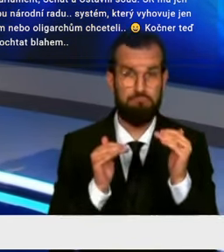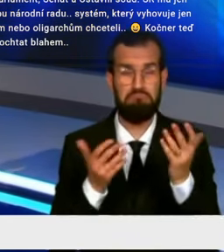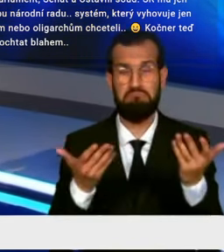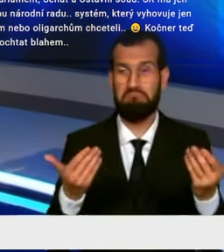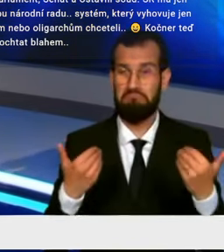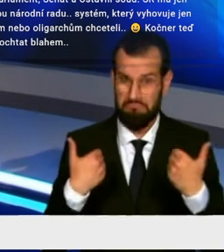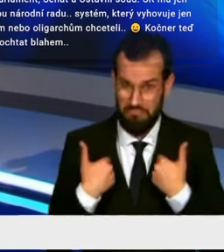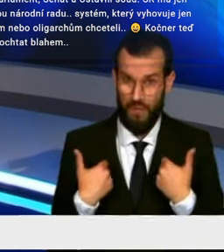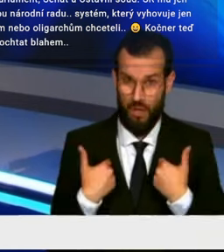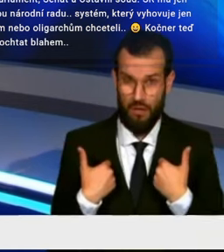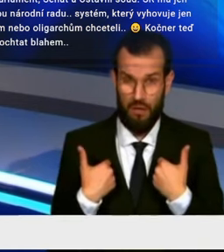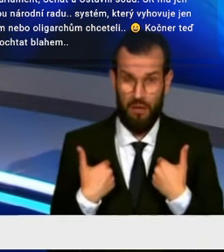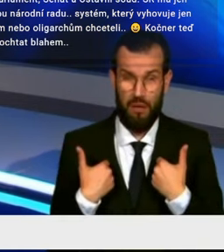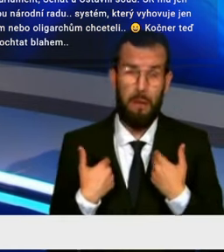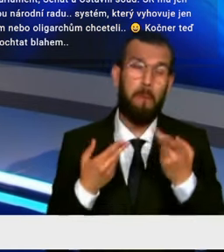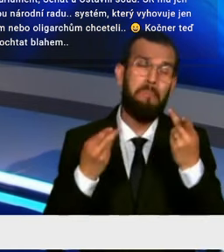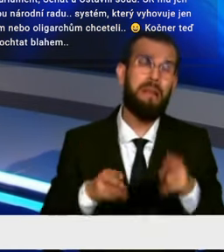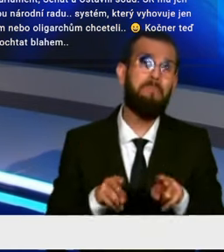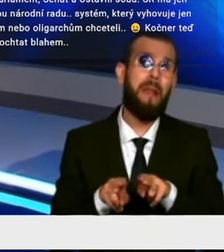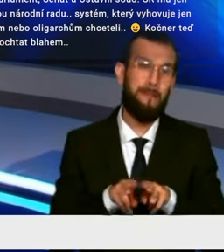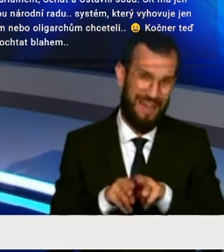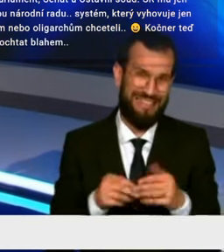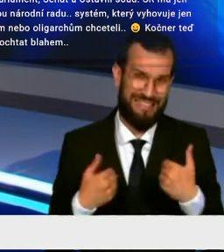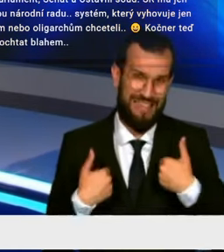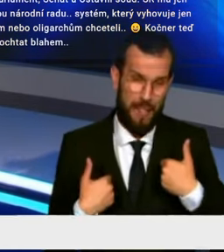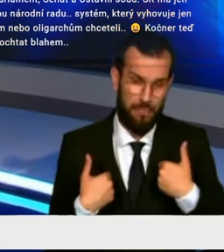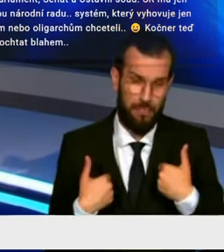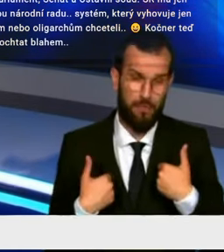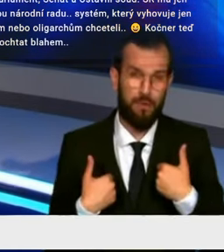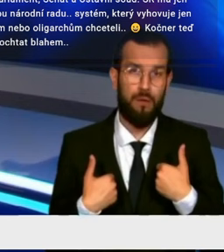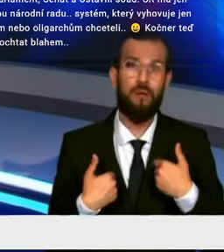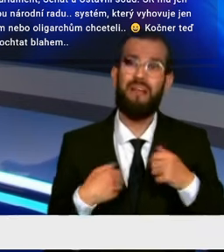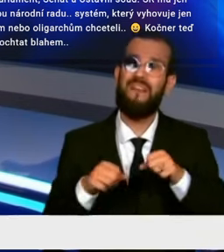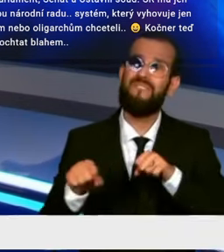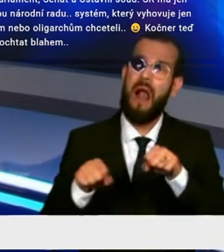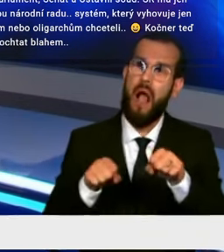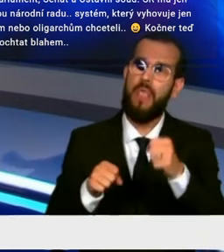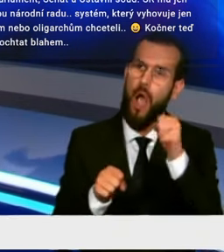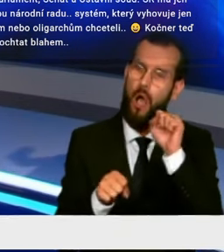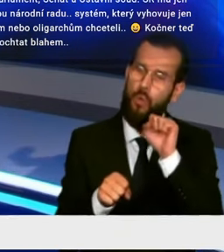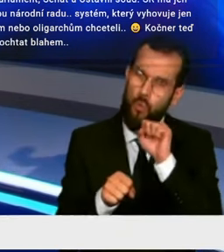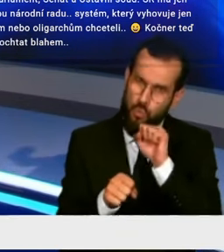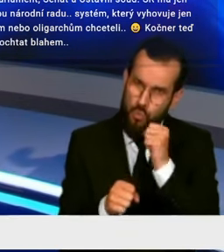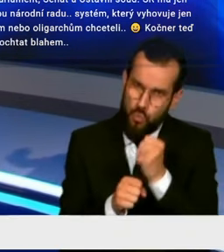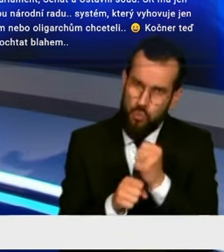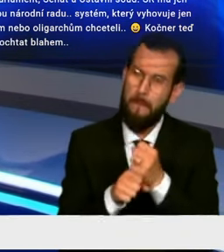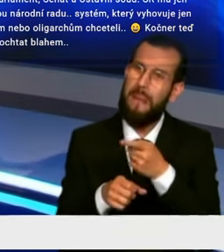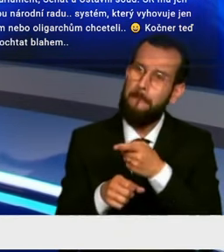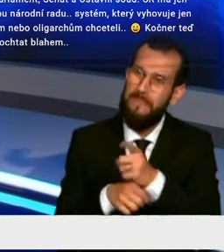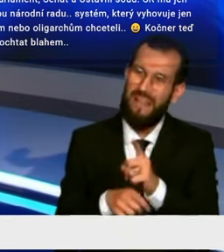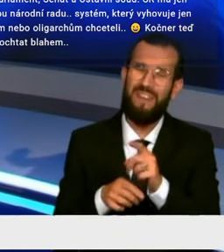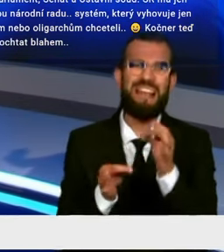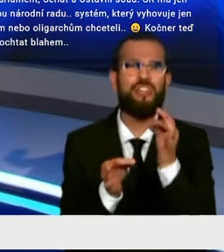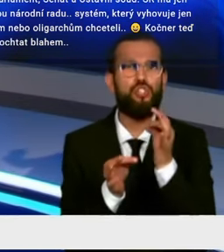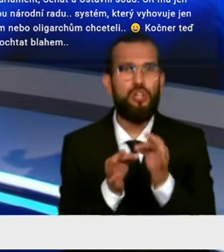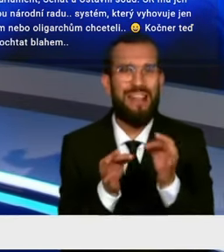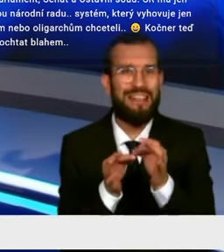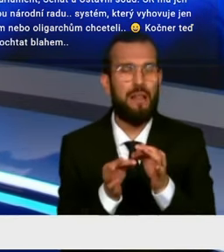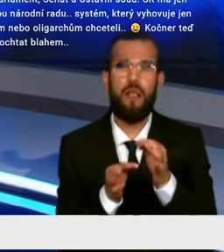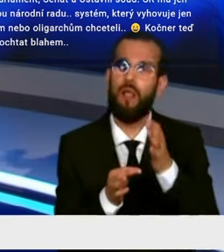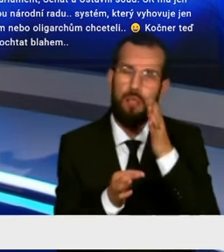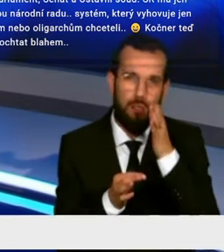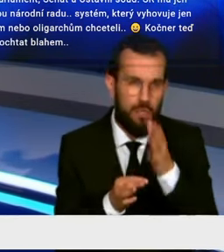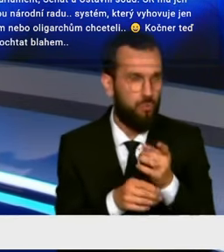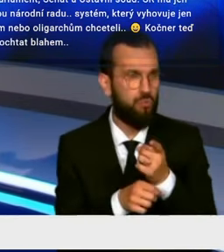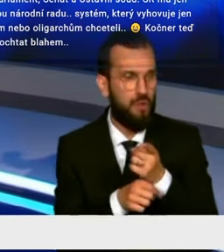vás Ako prezident Ak by som ním bol by som na vládu vplýval tak aby sa konsolidácia nedotkla už aj